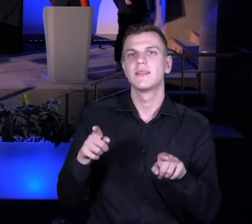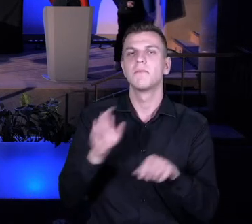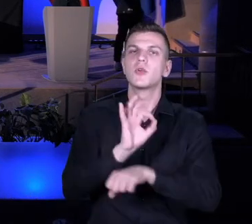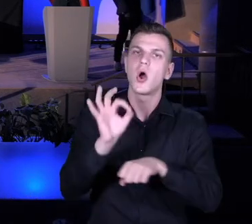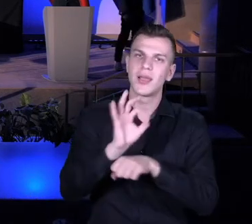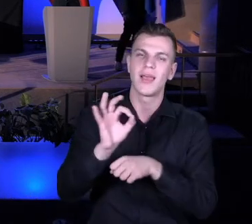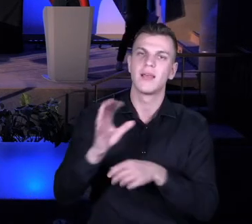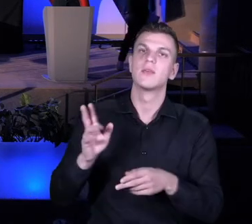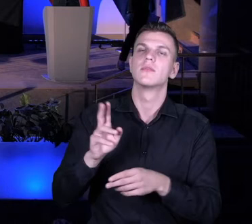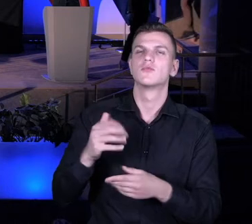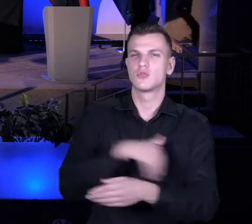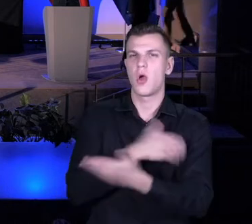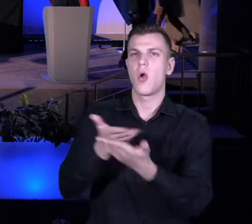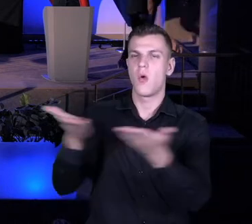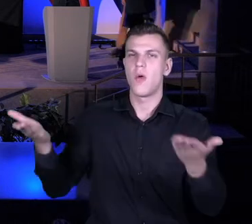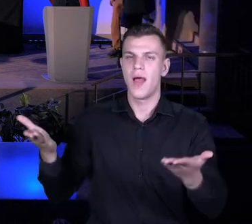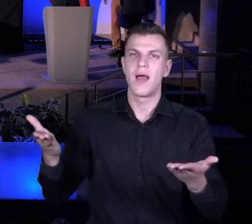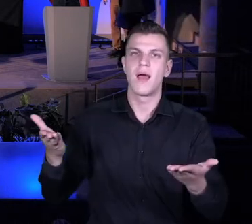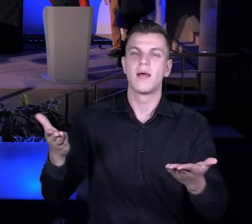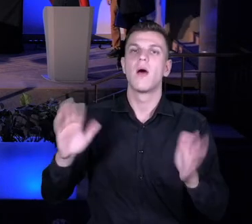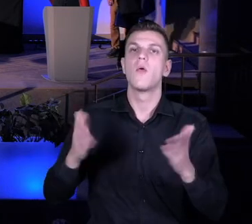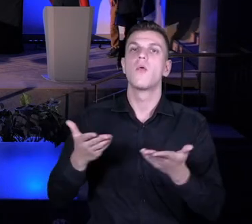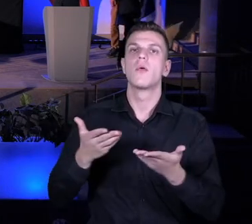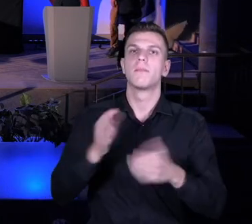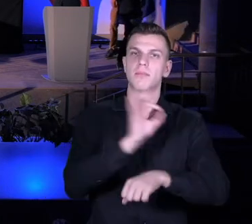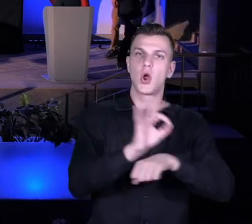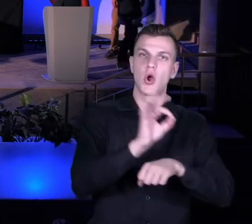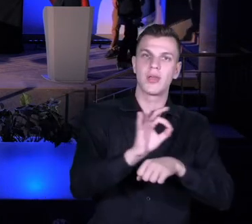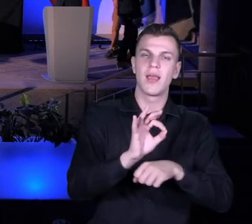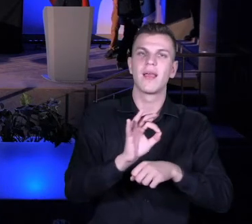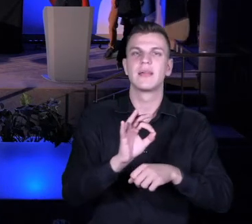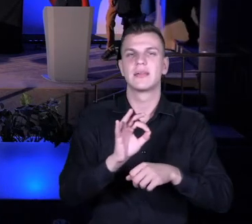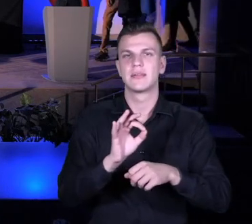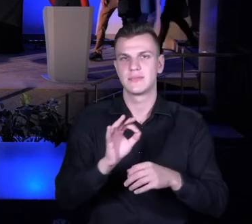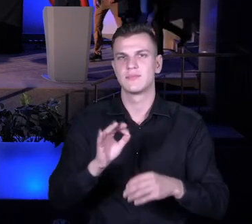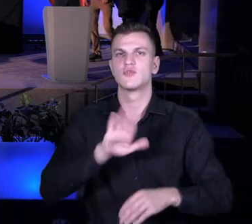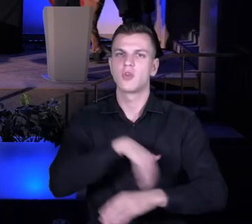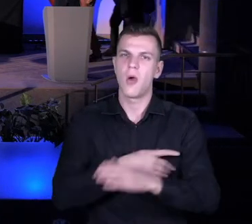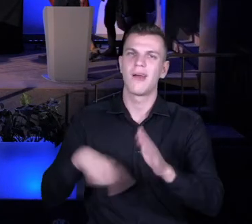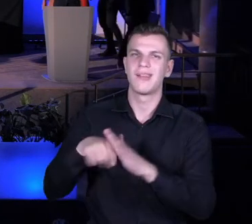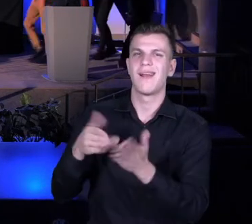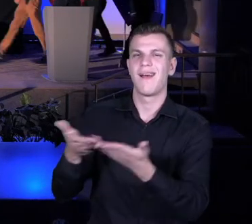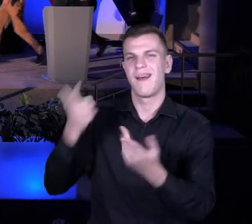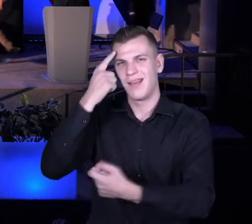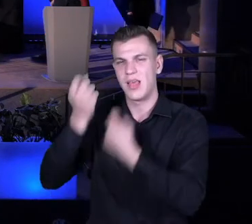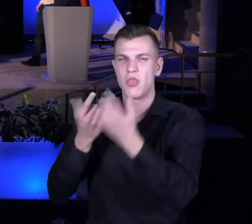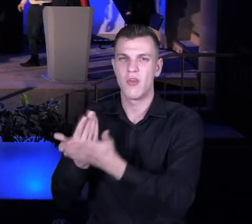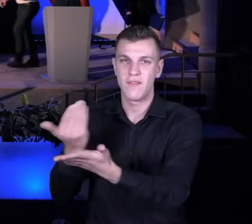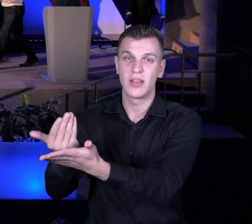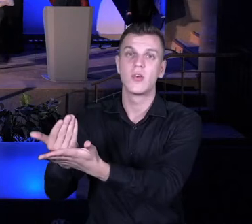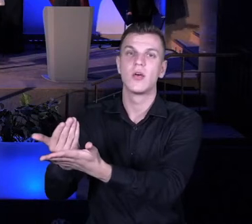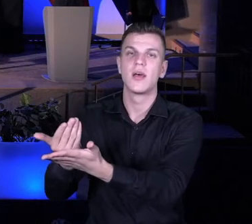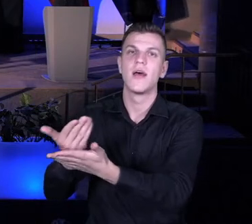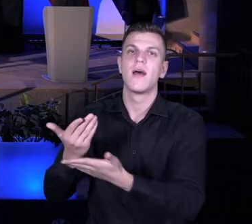Chcemy wręczyć tytuły szkół ambasadorów Szkoły dla Innowatora. Szkołom, placówkom, które nie